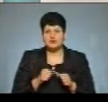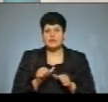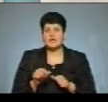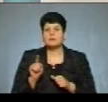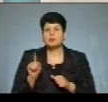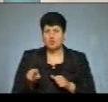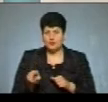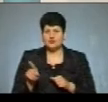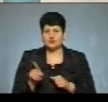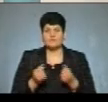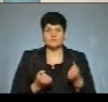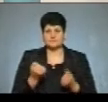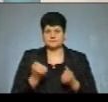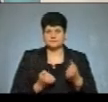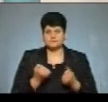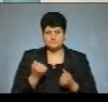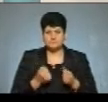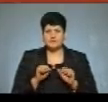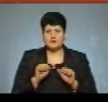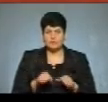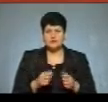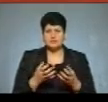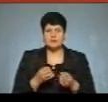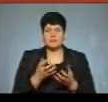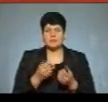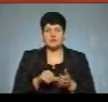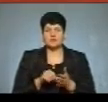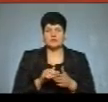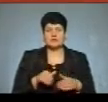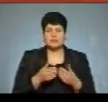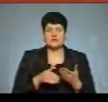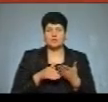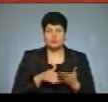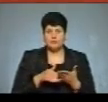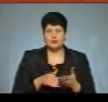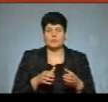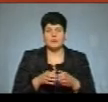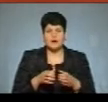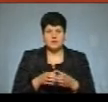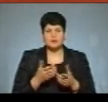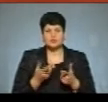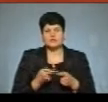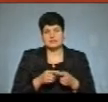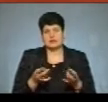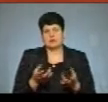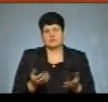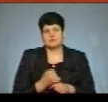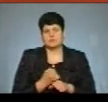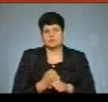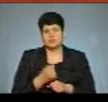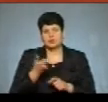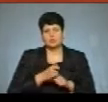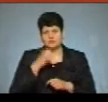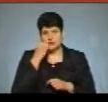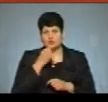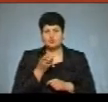тільки водить автомобіль, він також може ще приймає участь у наданні допомоги бригадою, якщо це потрібно. Що ж, я вам дуже